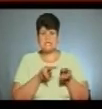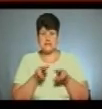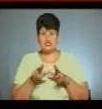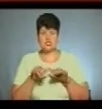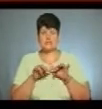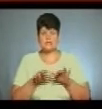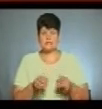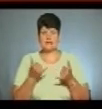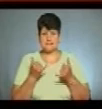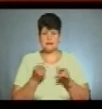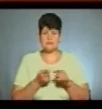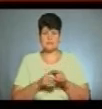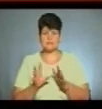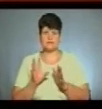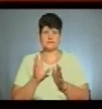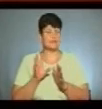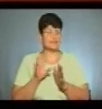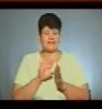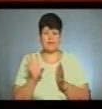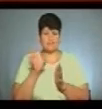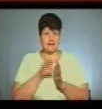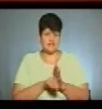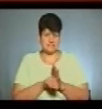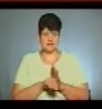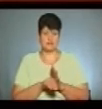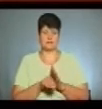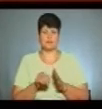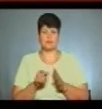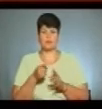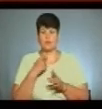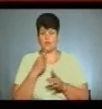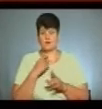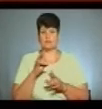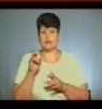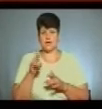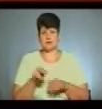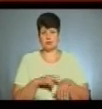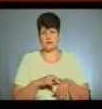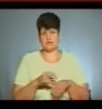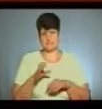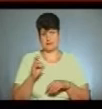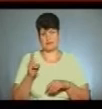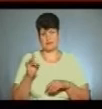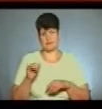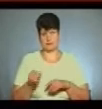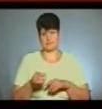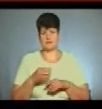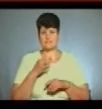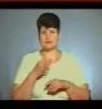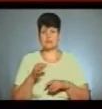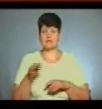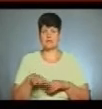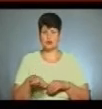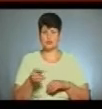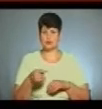до єдиного реєстру досудових розслідувань не внесено, повідомив речник Нацполіції області Сергій Крета. Зазначу, на території